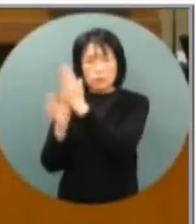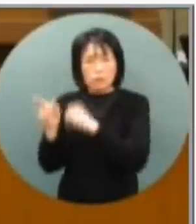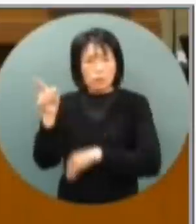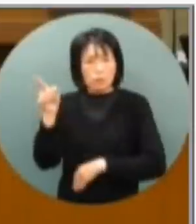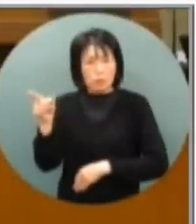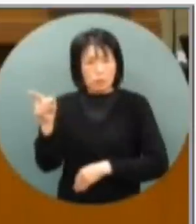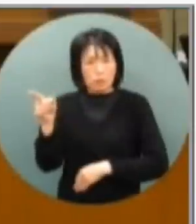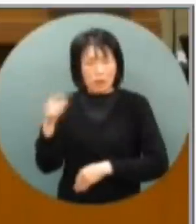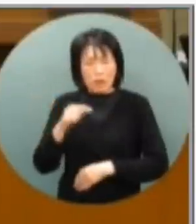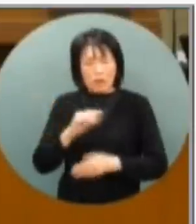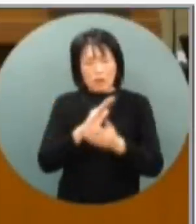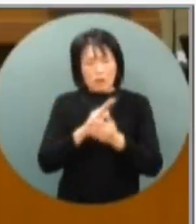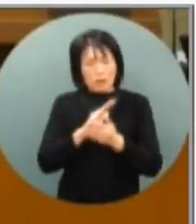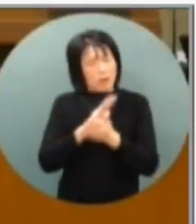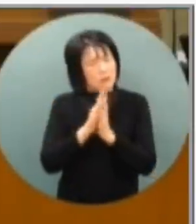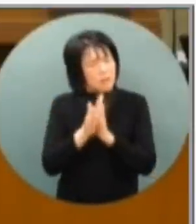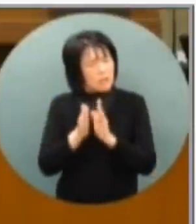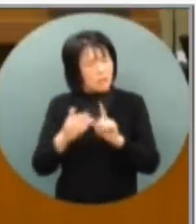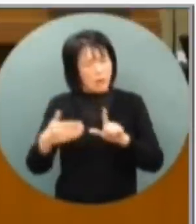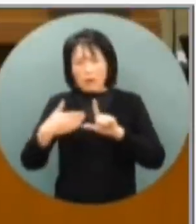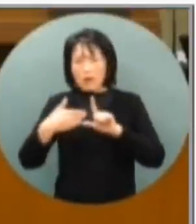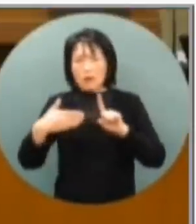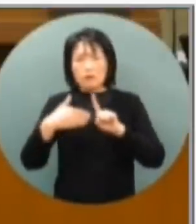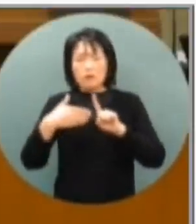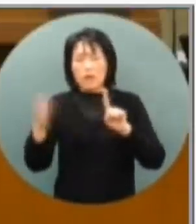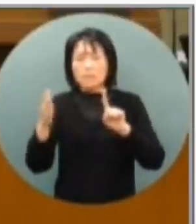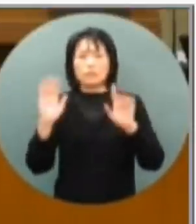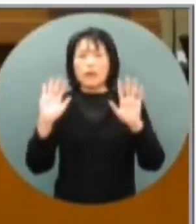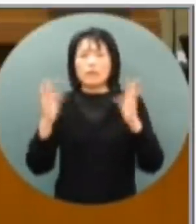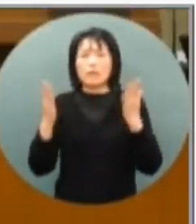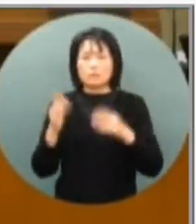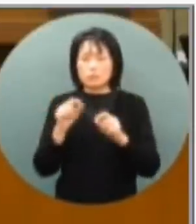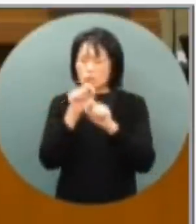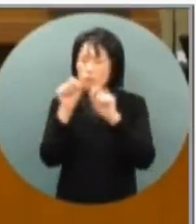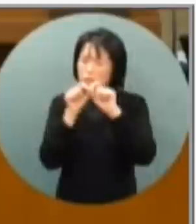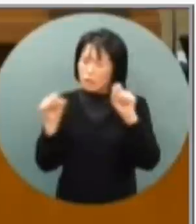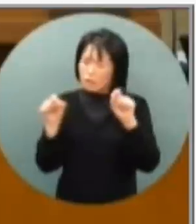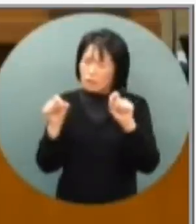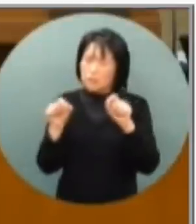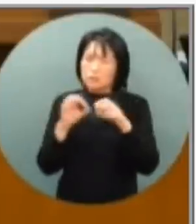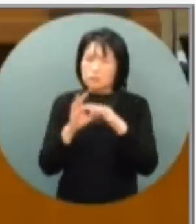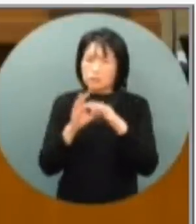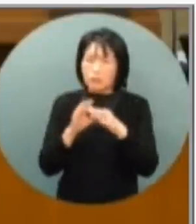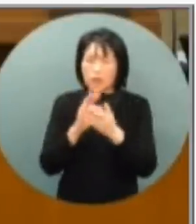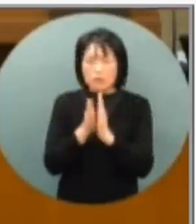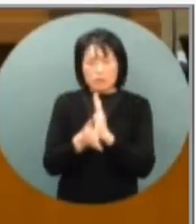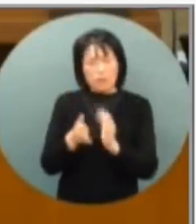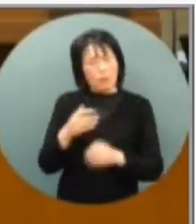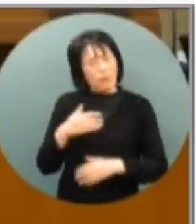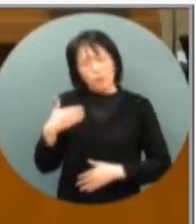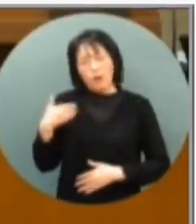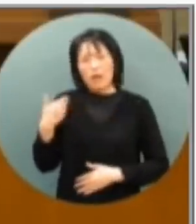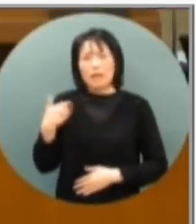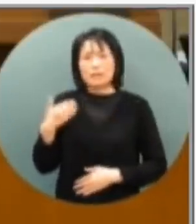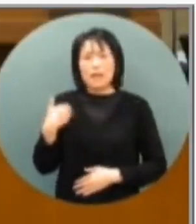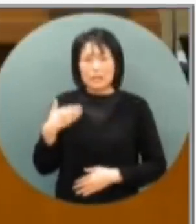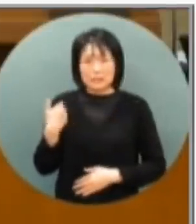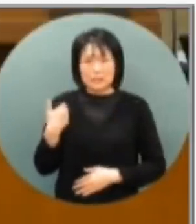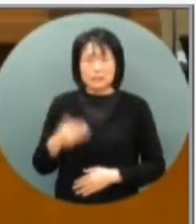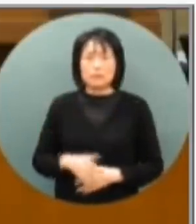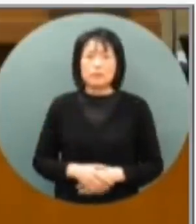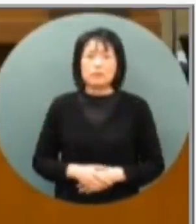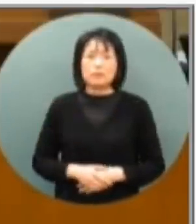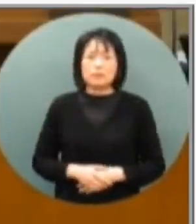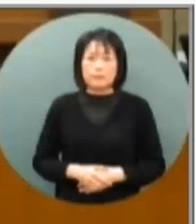開示してくれないことになってまして、その後の結果についてはちょっと我々としても分かりかねるところでございます